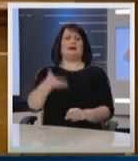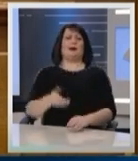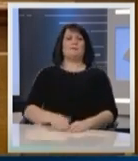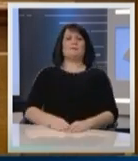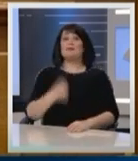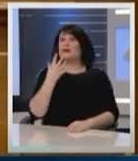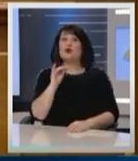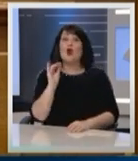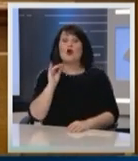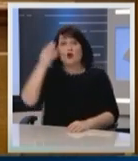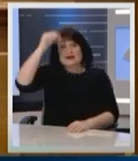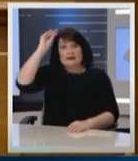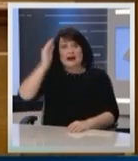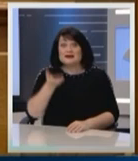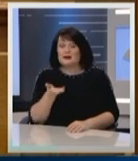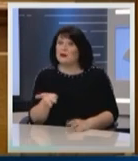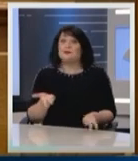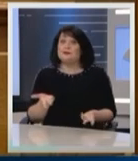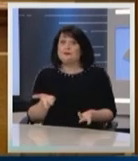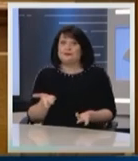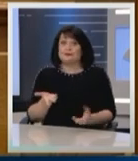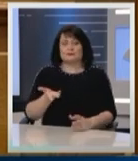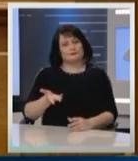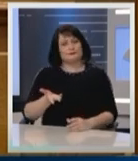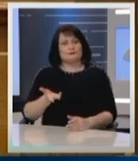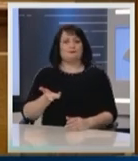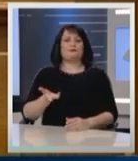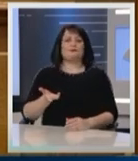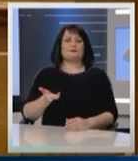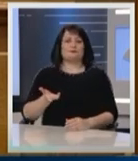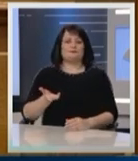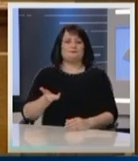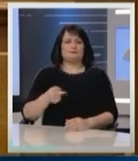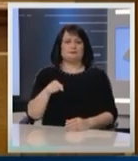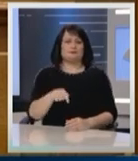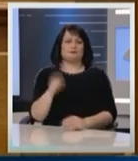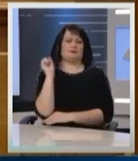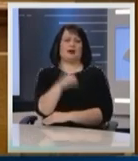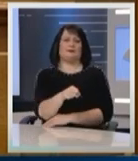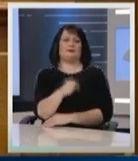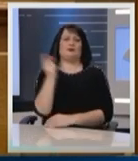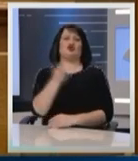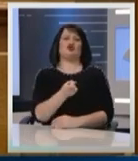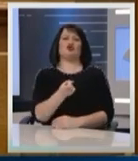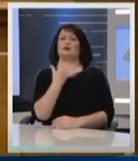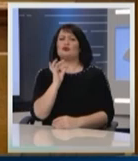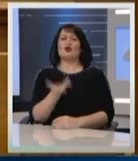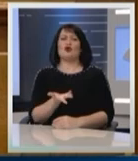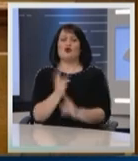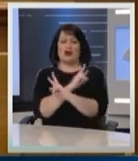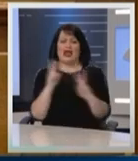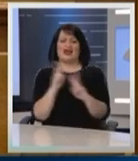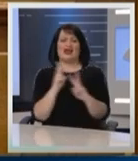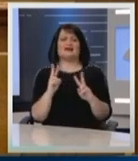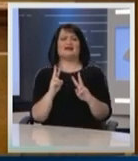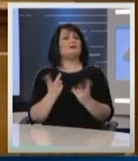κύριος Τσίπρας, ο οποίος τώρα είναι και εις βάρος του δημοσκοπήσεις, γιατί δεν αποφασίζει κάθαρση στον